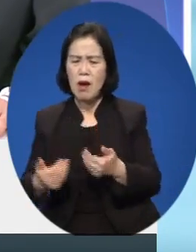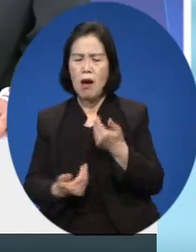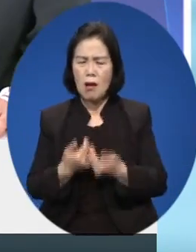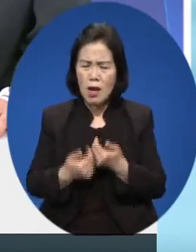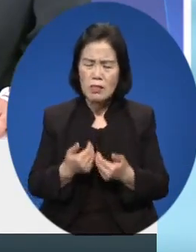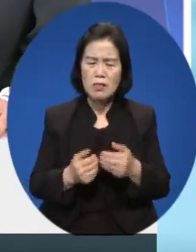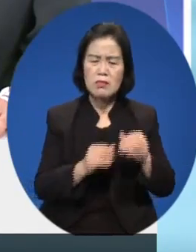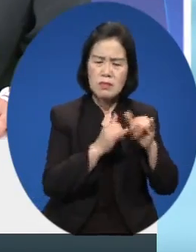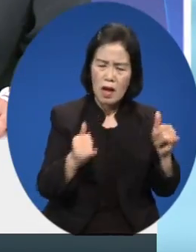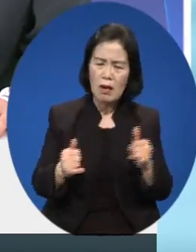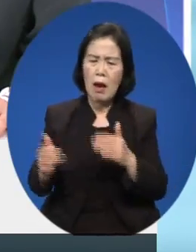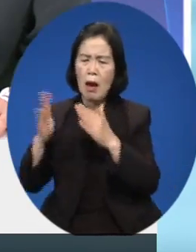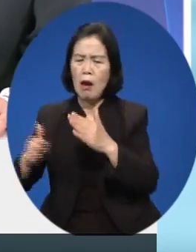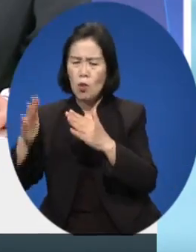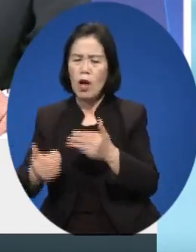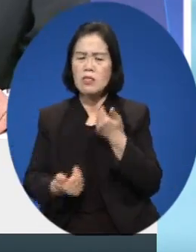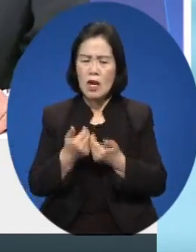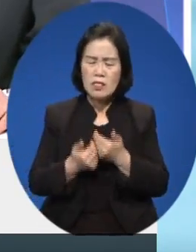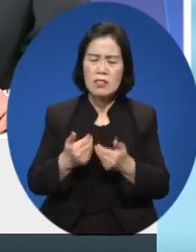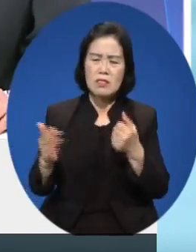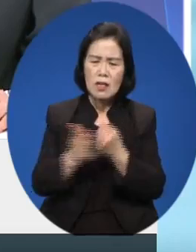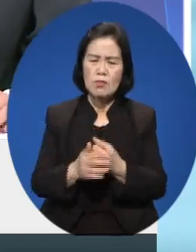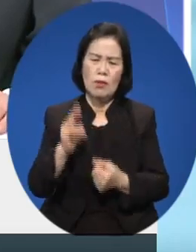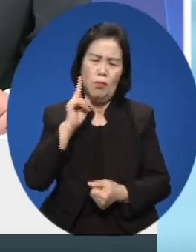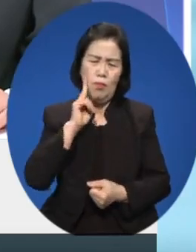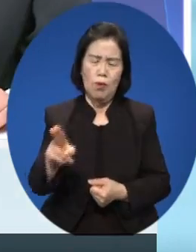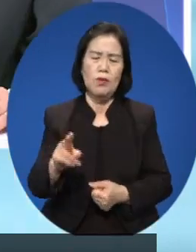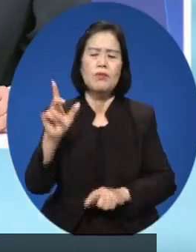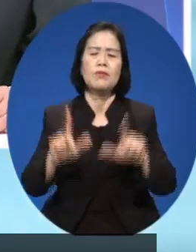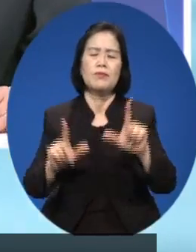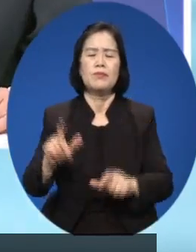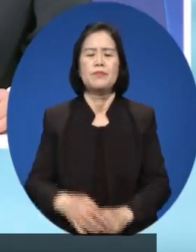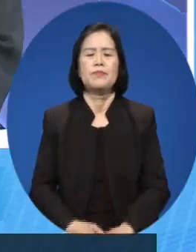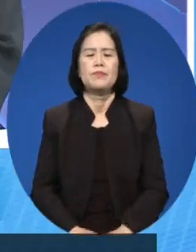속에서 지역주민들의 반발이 지금 현재 매우 큰 상황입니다